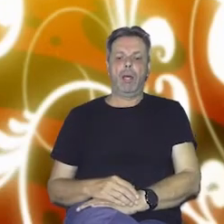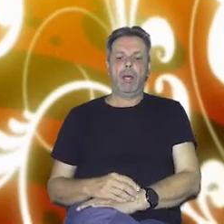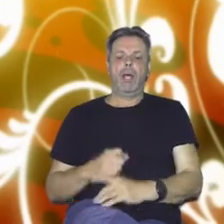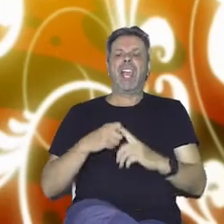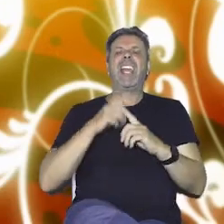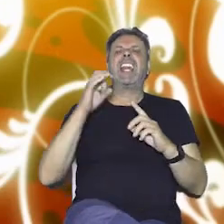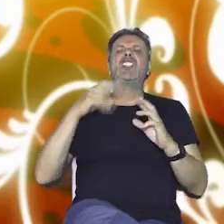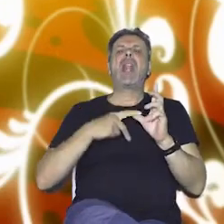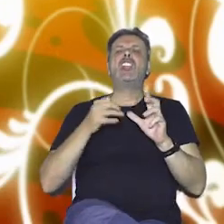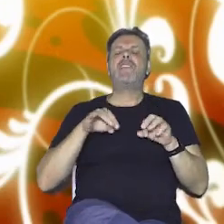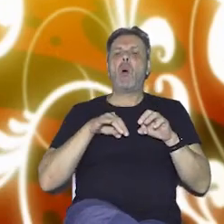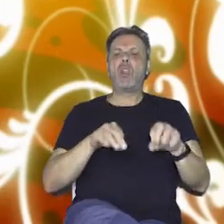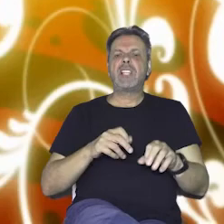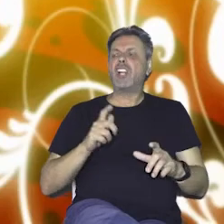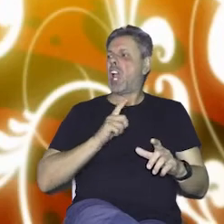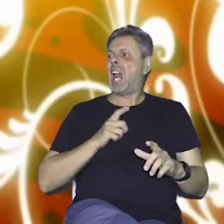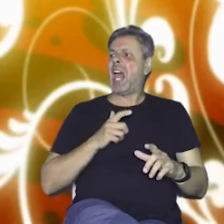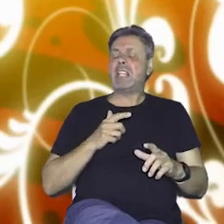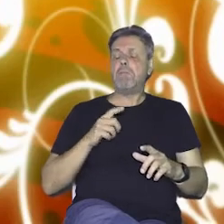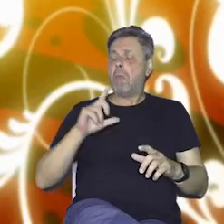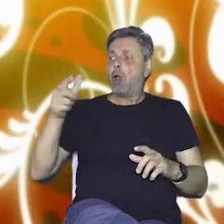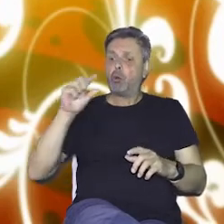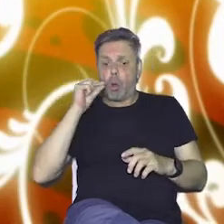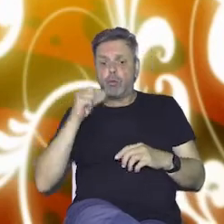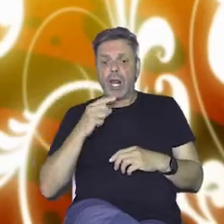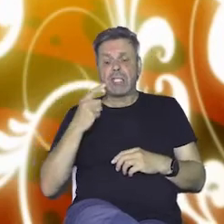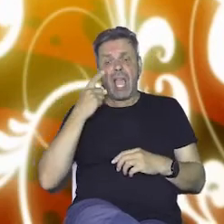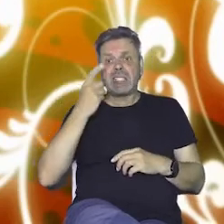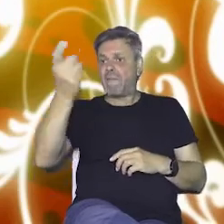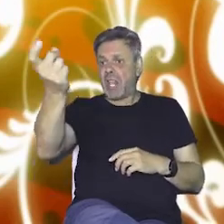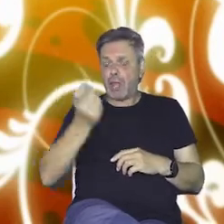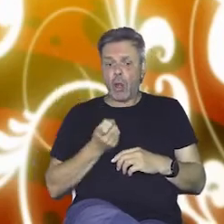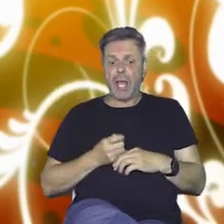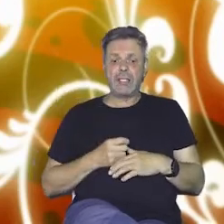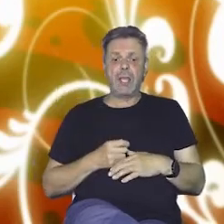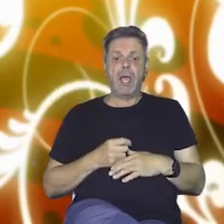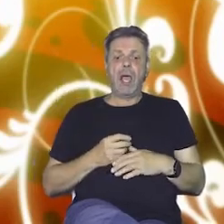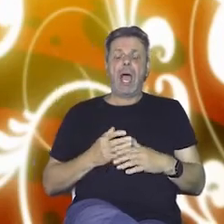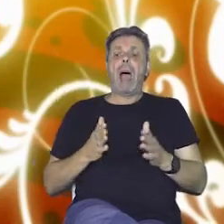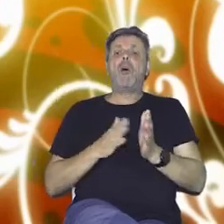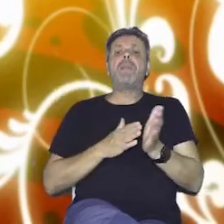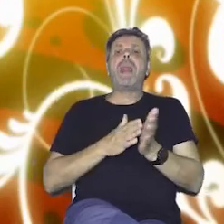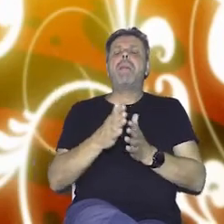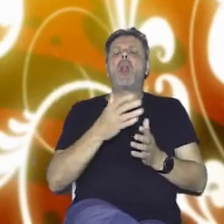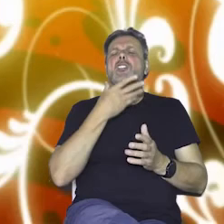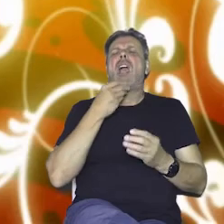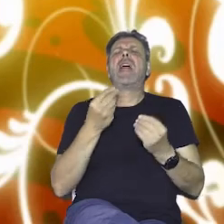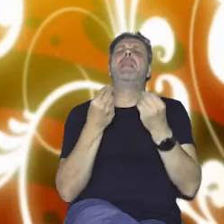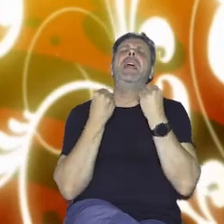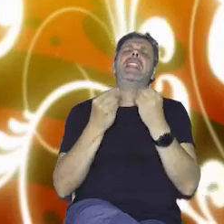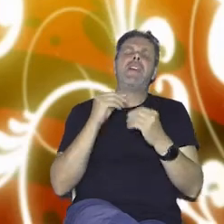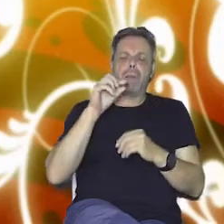Križanićevoj, čekala sam tog drugog momka i vidjela sam ga dolazi preko puta, a pored mene je prolazio jedan krasan